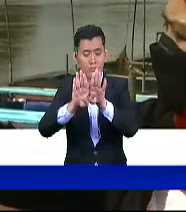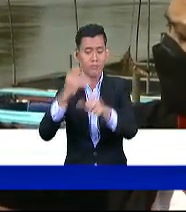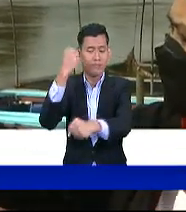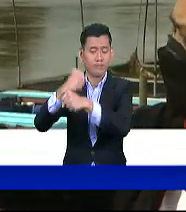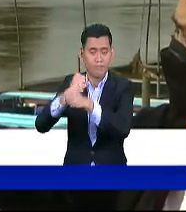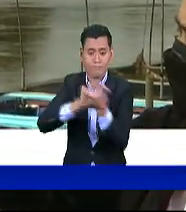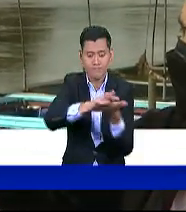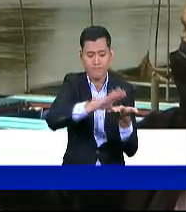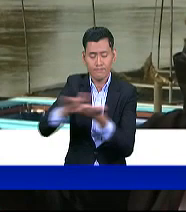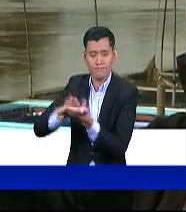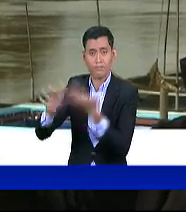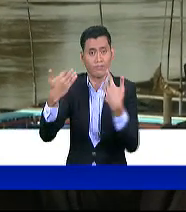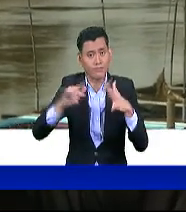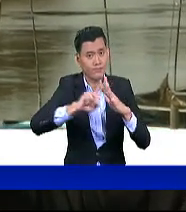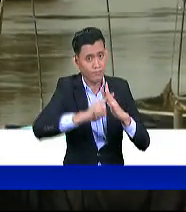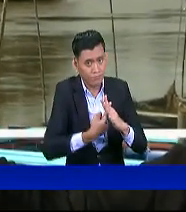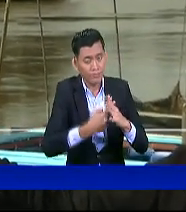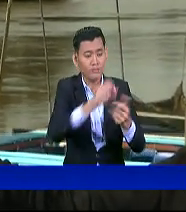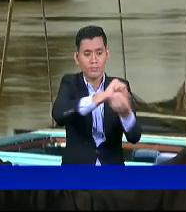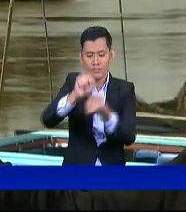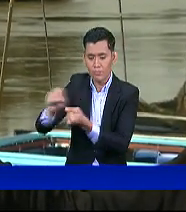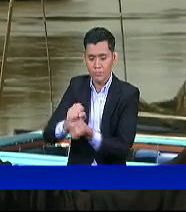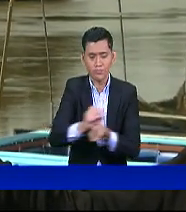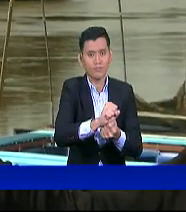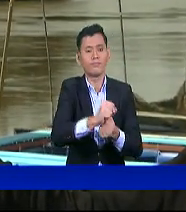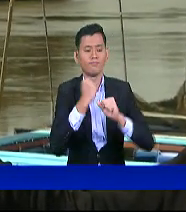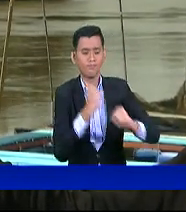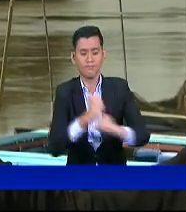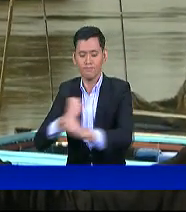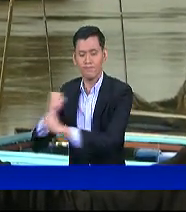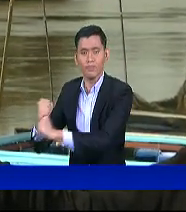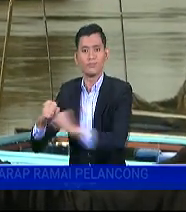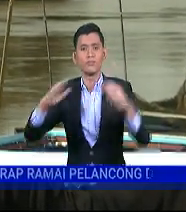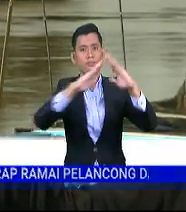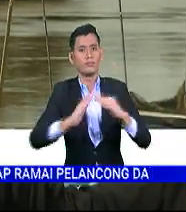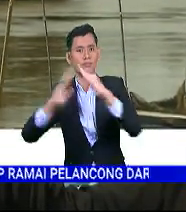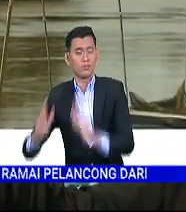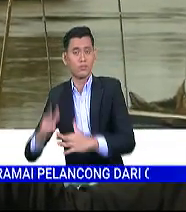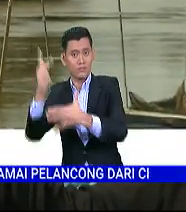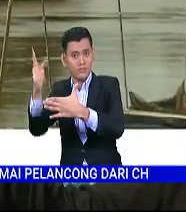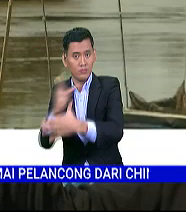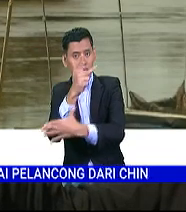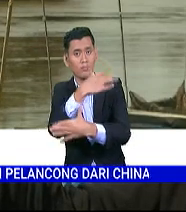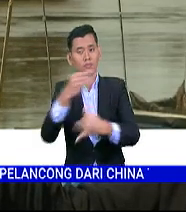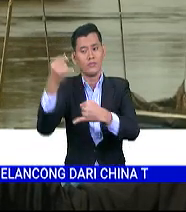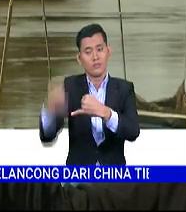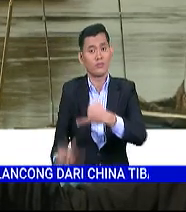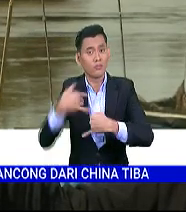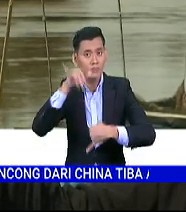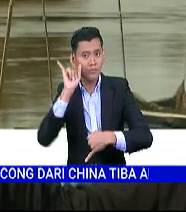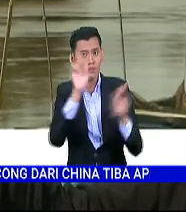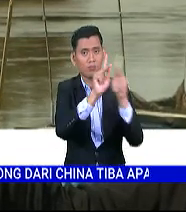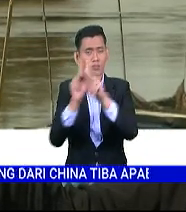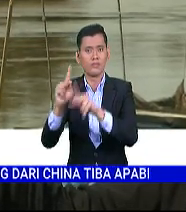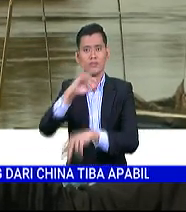kerja-kerja pembersihan telah pun dimulakan, mencuci rumah dan lain sejak 3 hari bulan sebenarnya, dan yang terakhir semalam di Kampung Jawa.